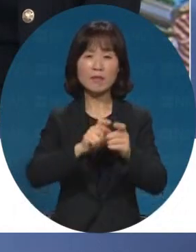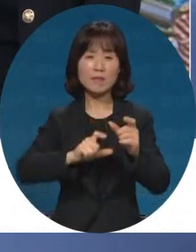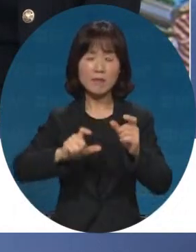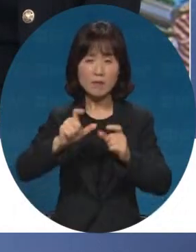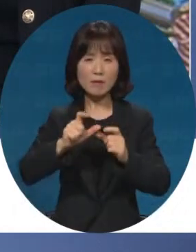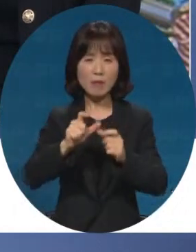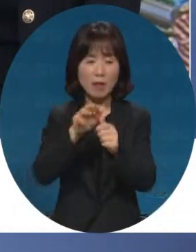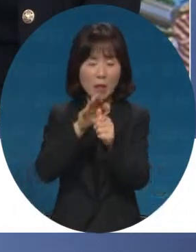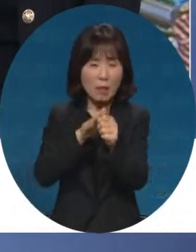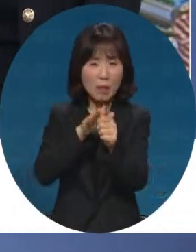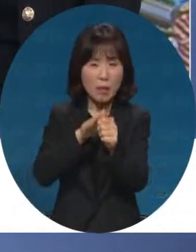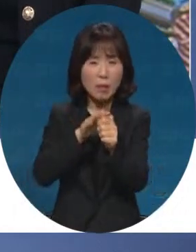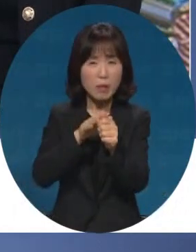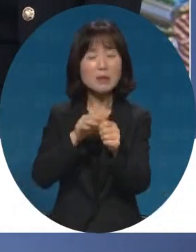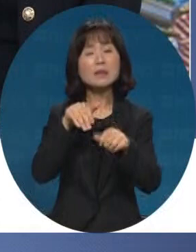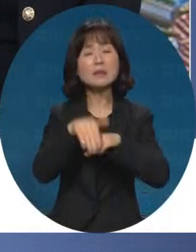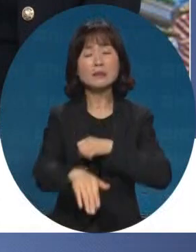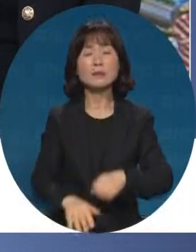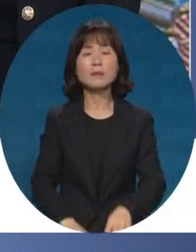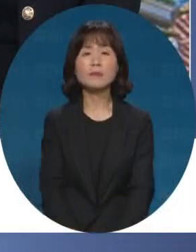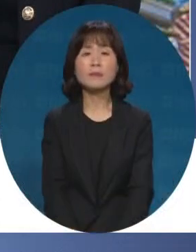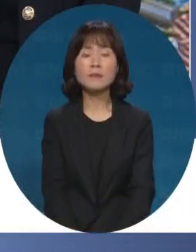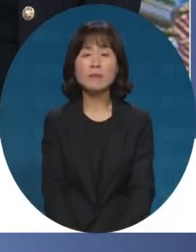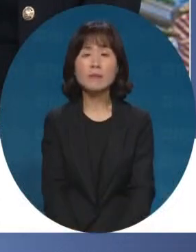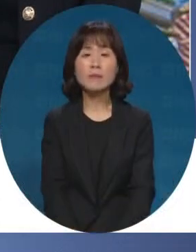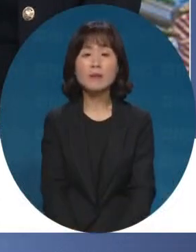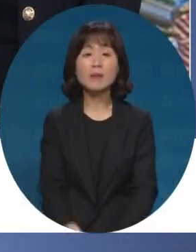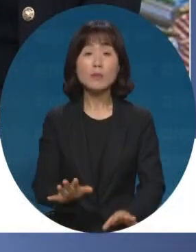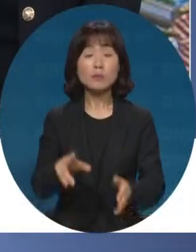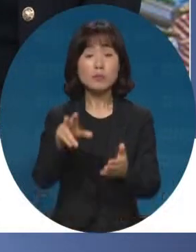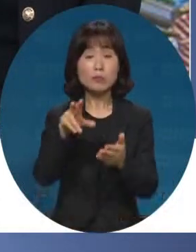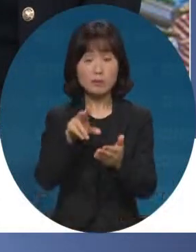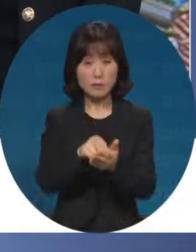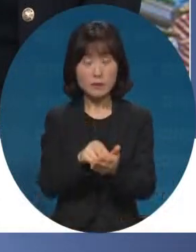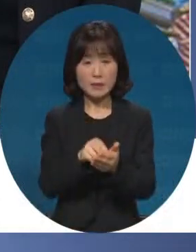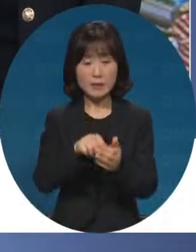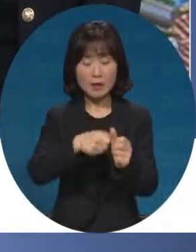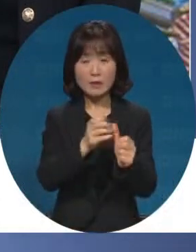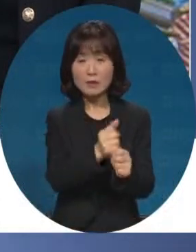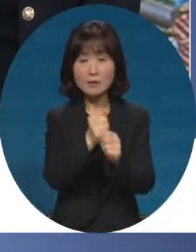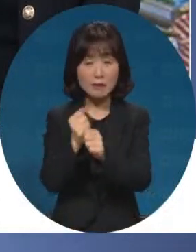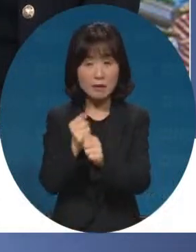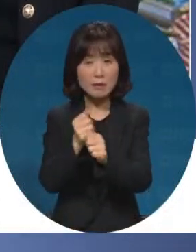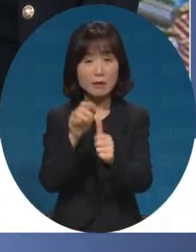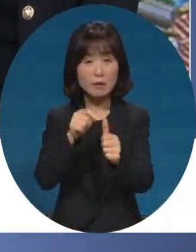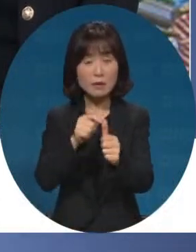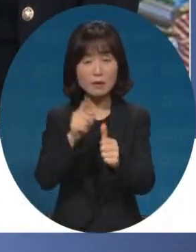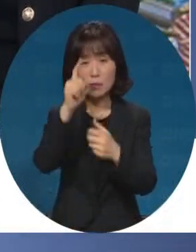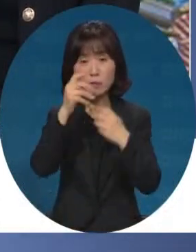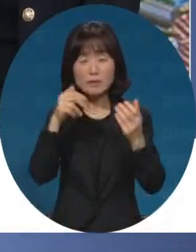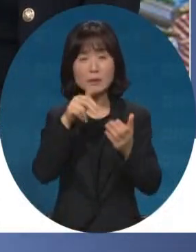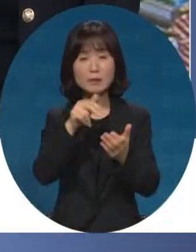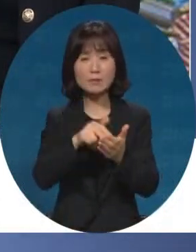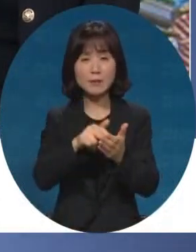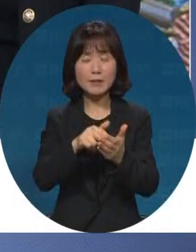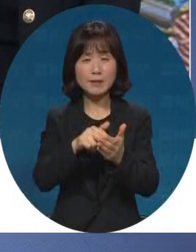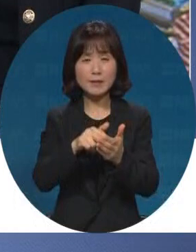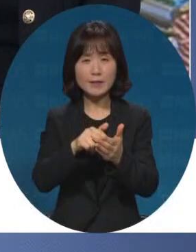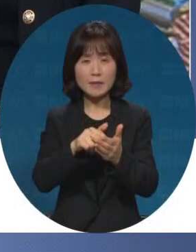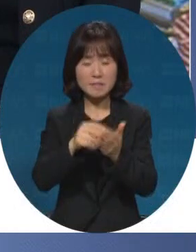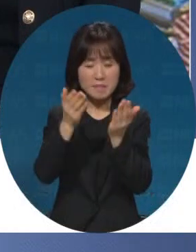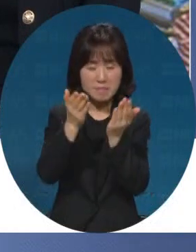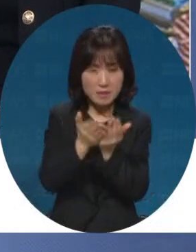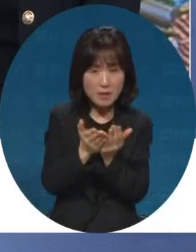볼 수 있을 것 같습니다 이번에 문제가 되고 있는 강제동원 문제에 있어서도 정부의 입장을 강화하는 기술로 같다는 점에서